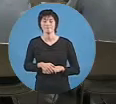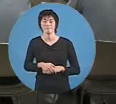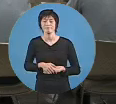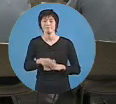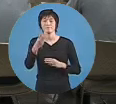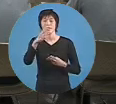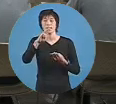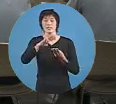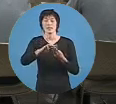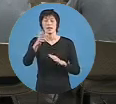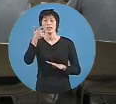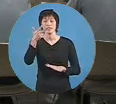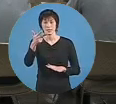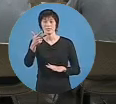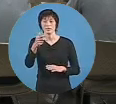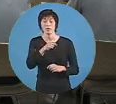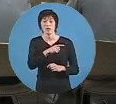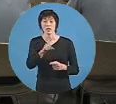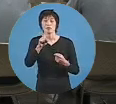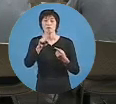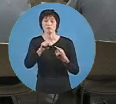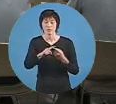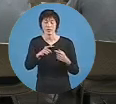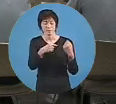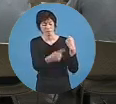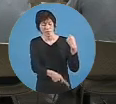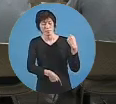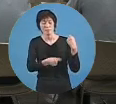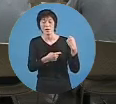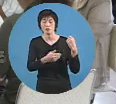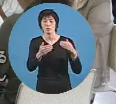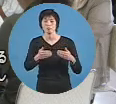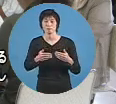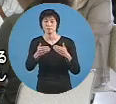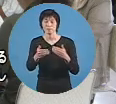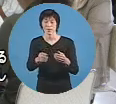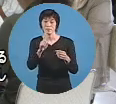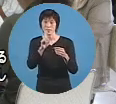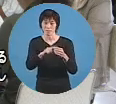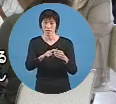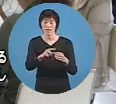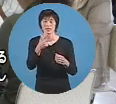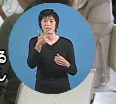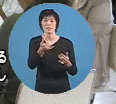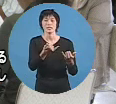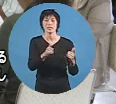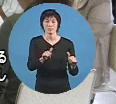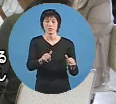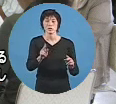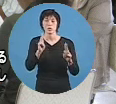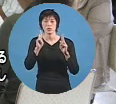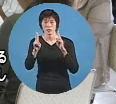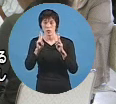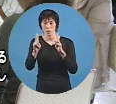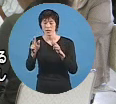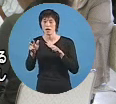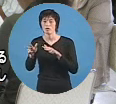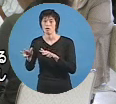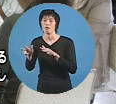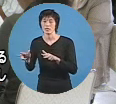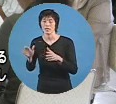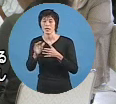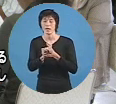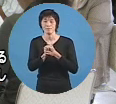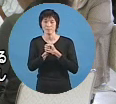田市では積極的なレジ袋の削減を推進するため、市民、事業者、行政の3者共同